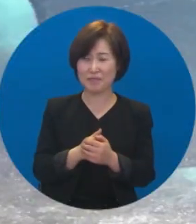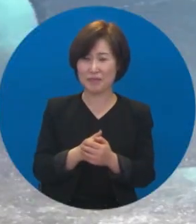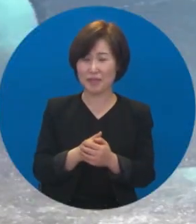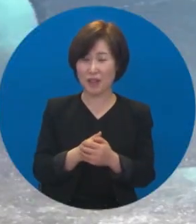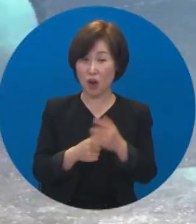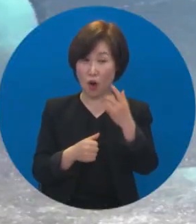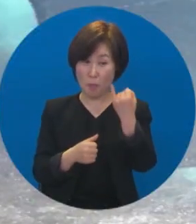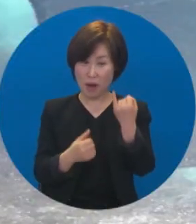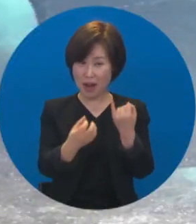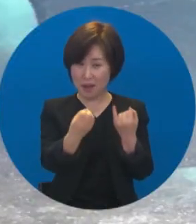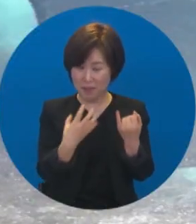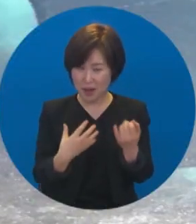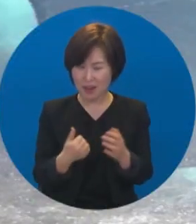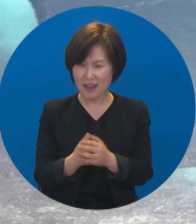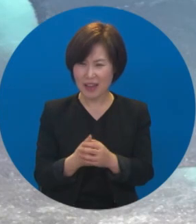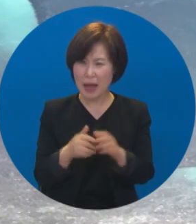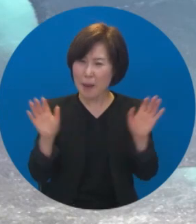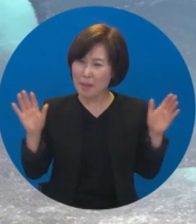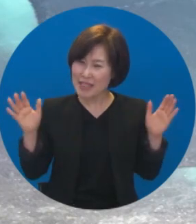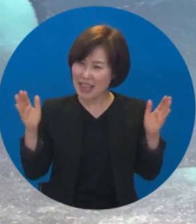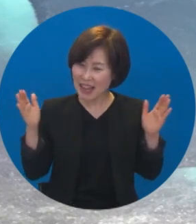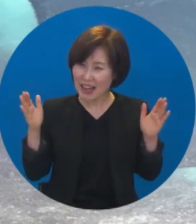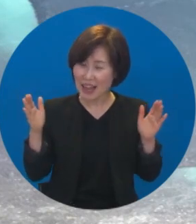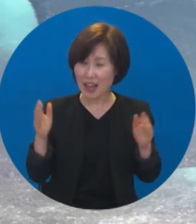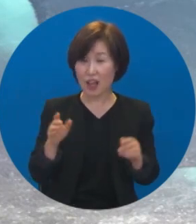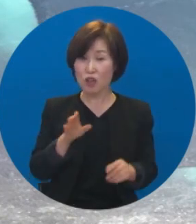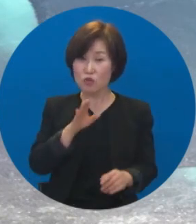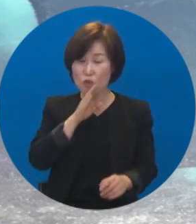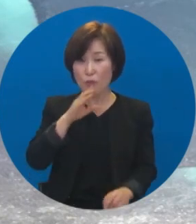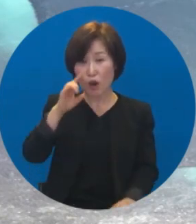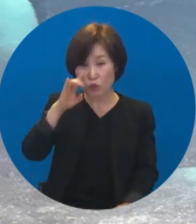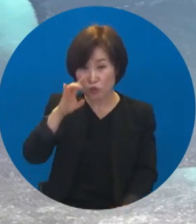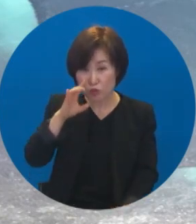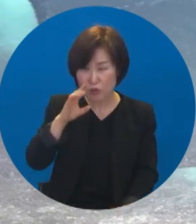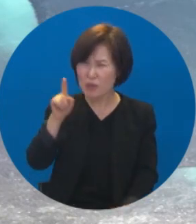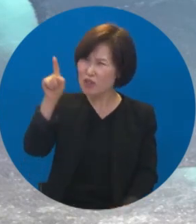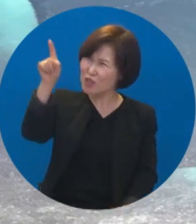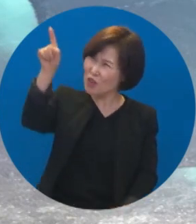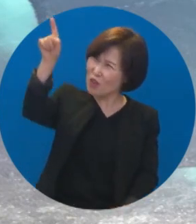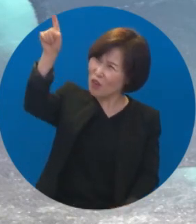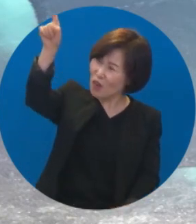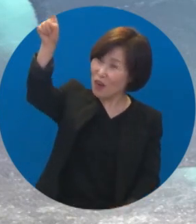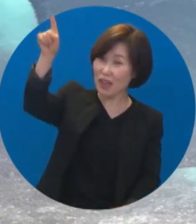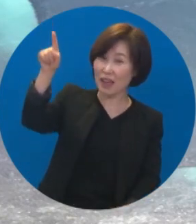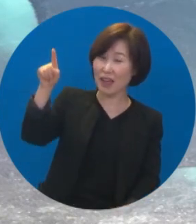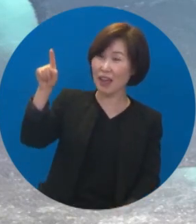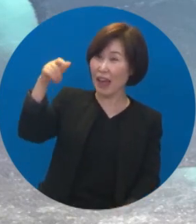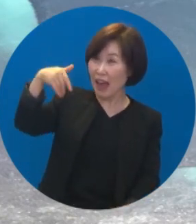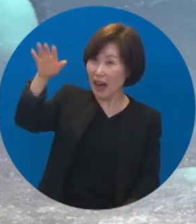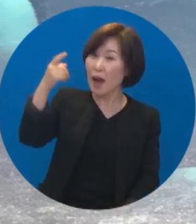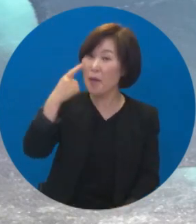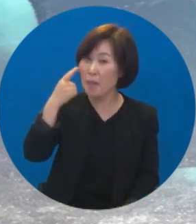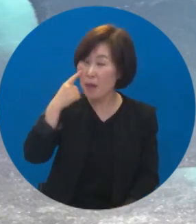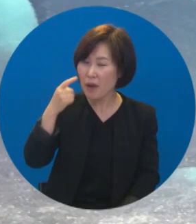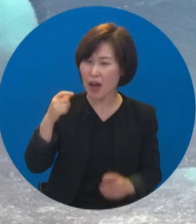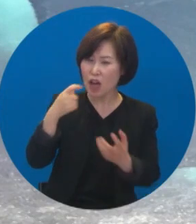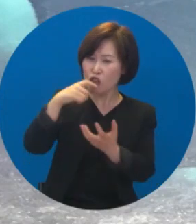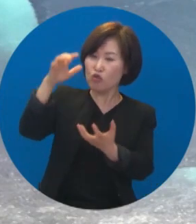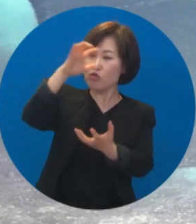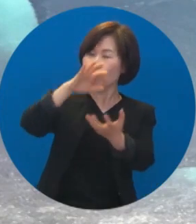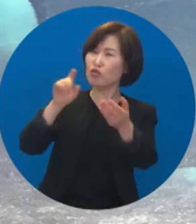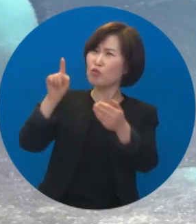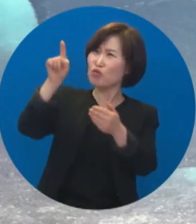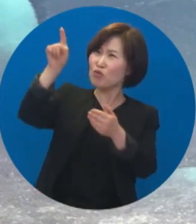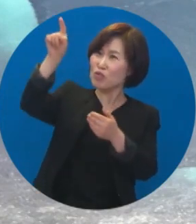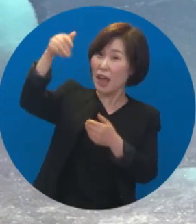이렇게 말해요. 반짝아, 네가 그것을 정말 궁금해하면 가봐. 저 구름을 뚫고 가면 알게 돼. 반짝이